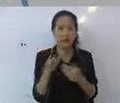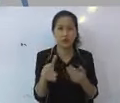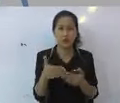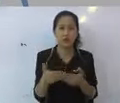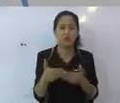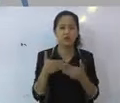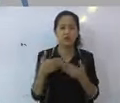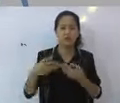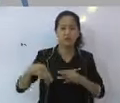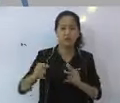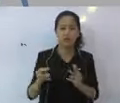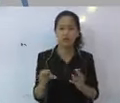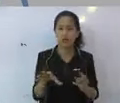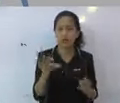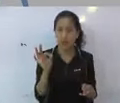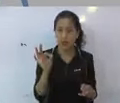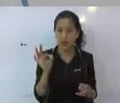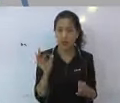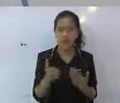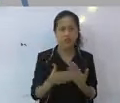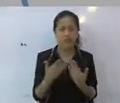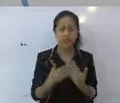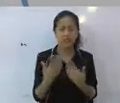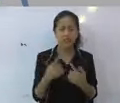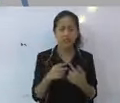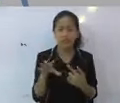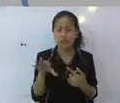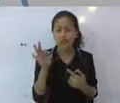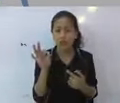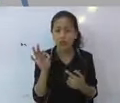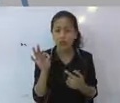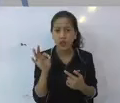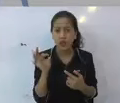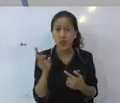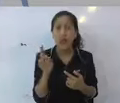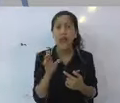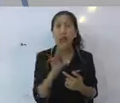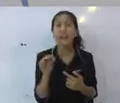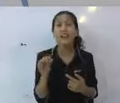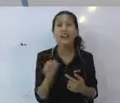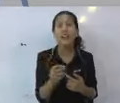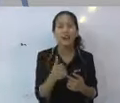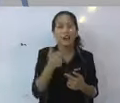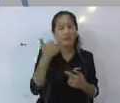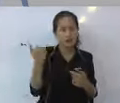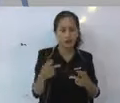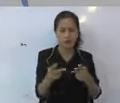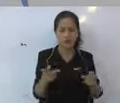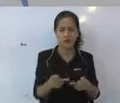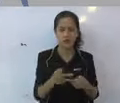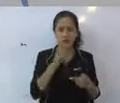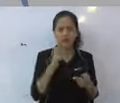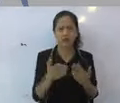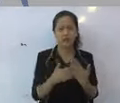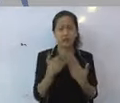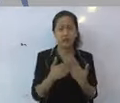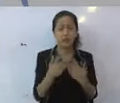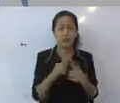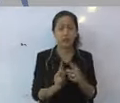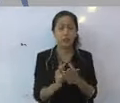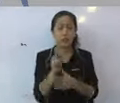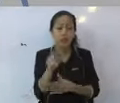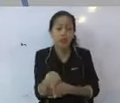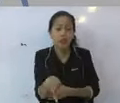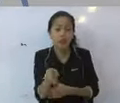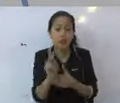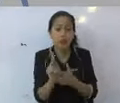mga gulay, di ba? Or hindi rin sila makapagtanim because nga, puro tubig or kumbaga tagtuyot, hindi tumutubo yung